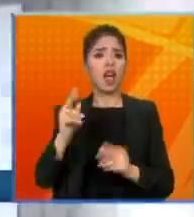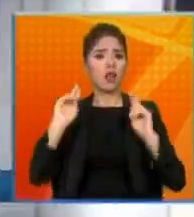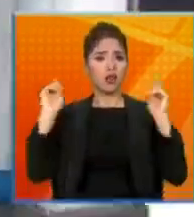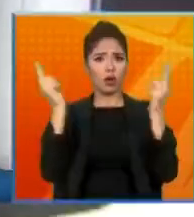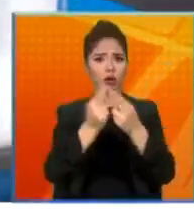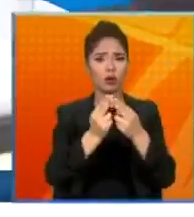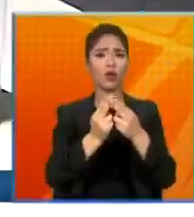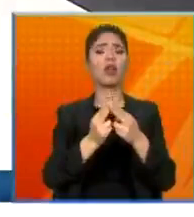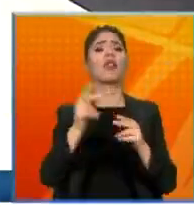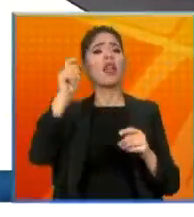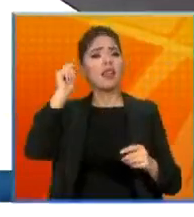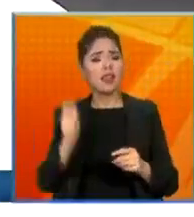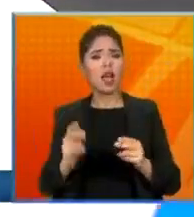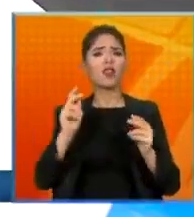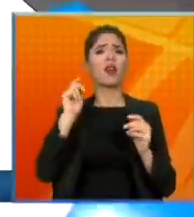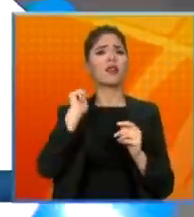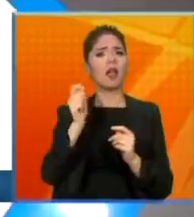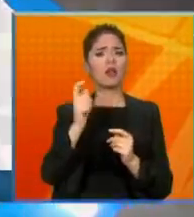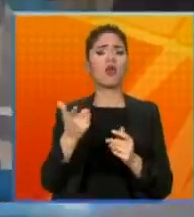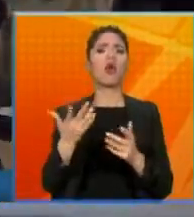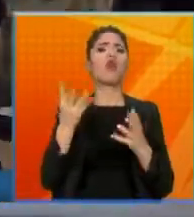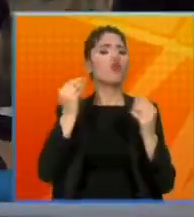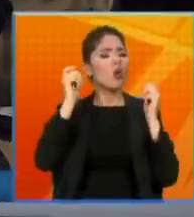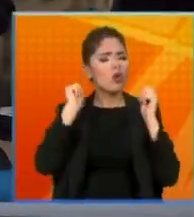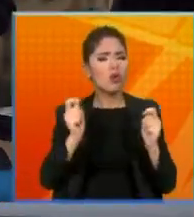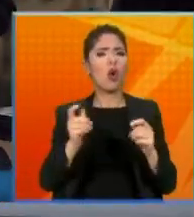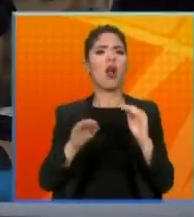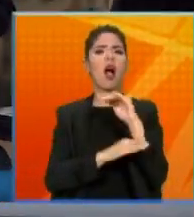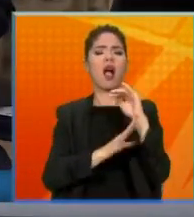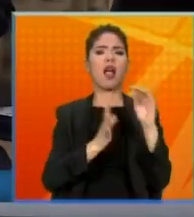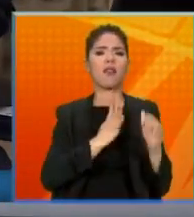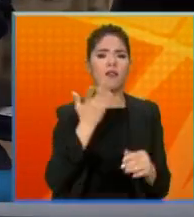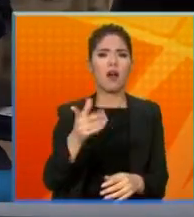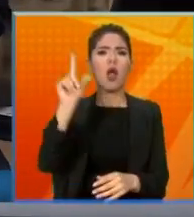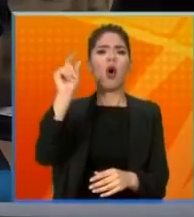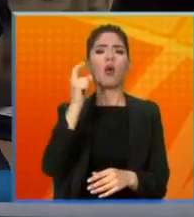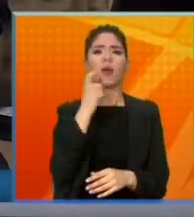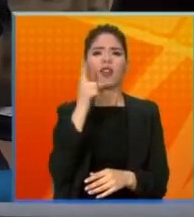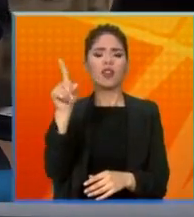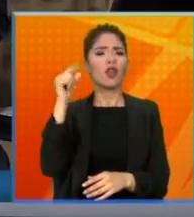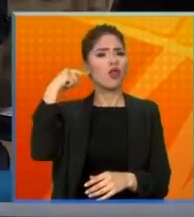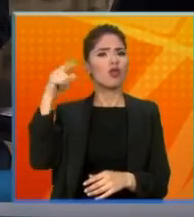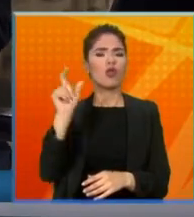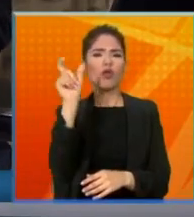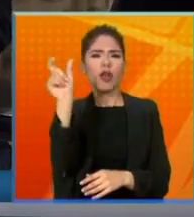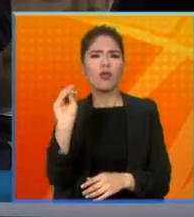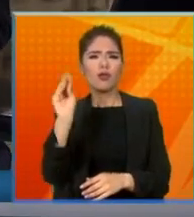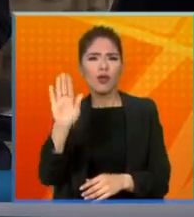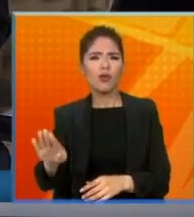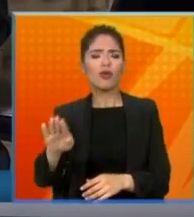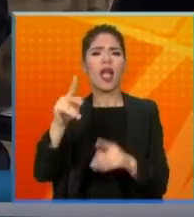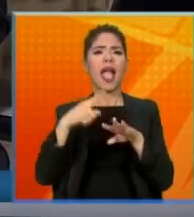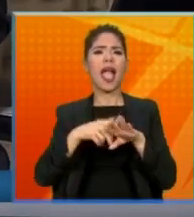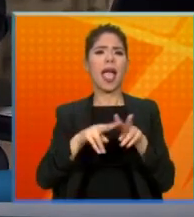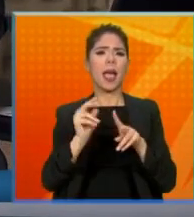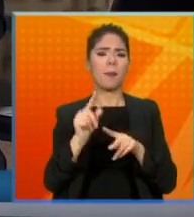Gerçek dünyadaysa gerçekten zor, hatta çok zor hayatlar var. 11 yaşındaki Suriyeli Emine'nin hayatı gibi. Ölümün